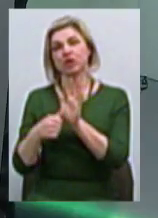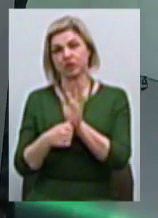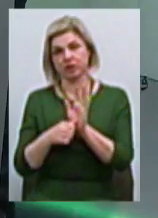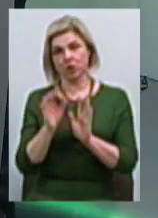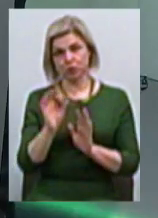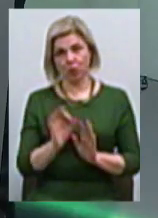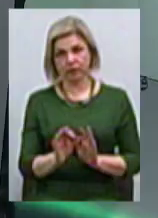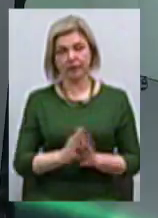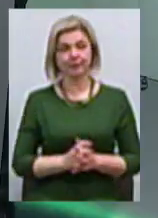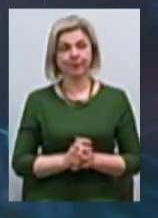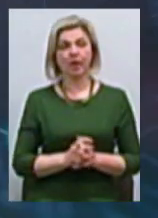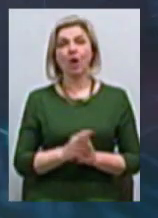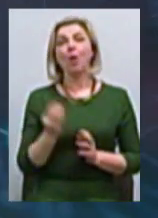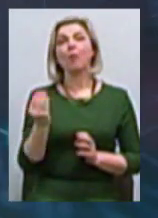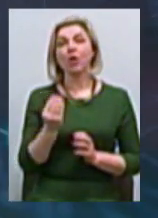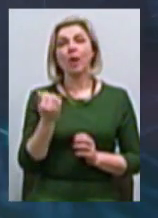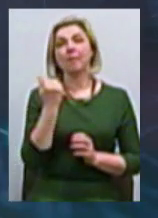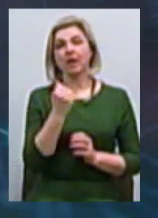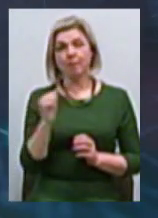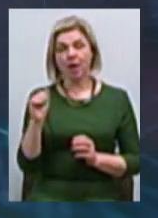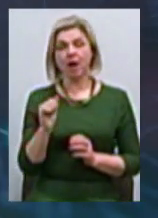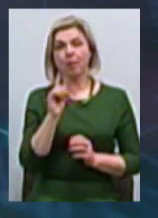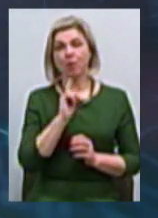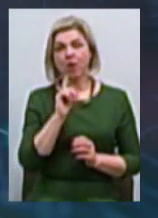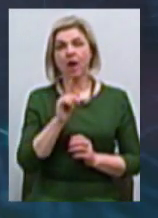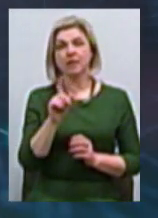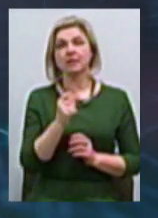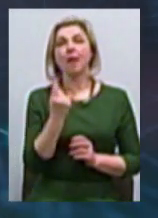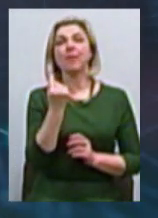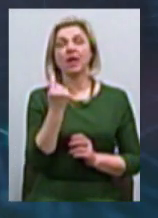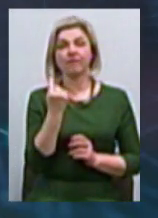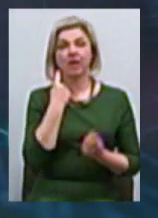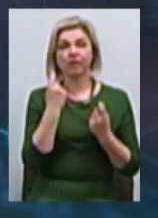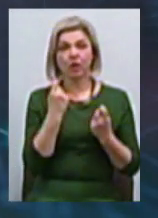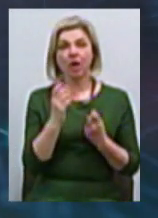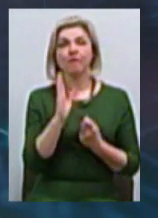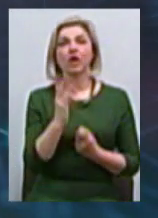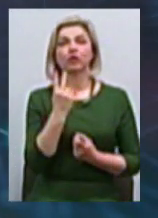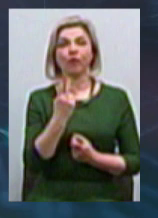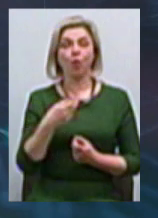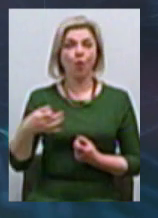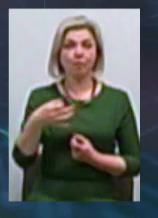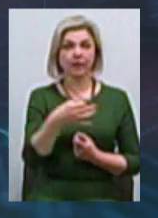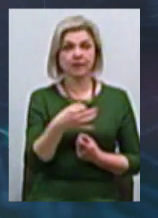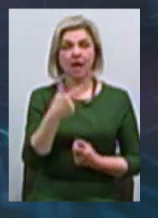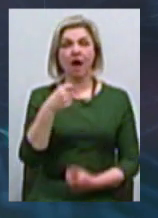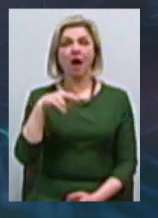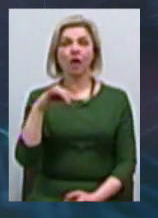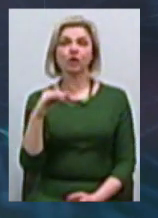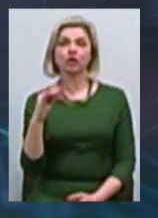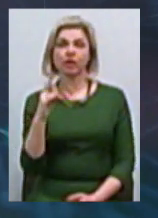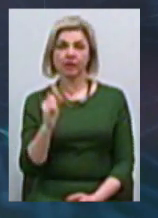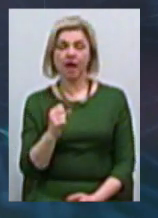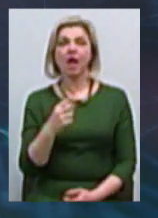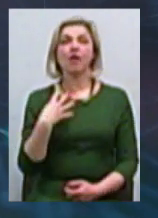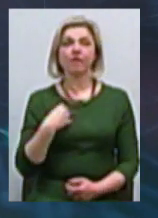9,66. Власне, Порошенко перемагає поки що, за попередніми даними, в двох областях Галичини, у Львівській,